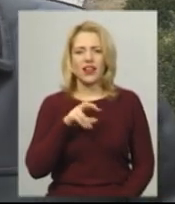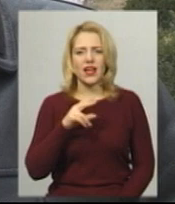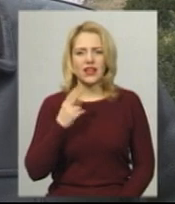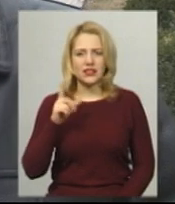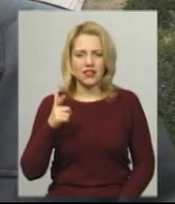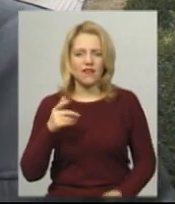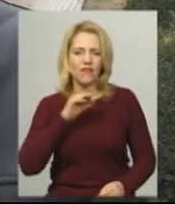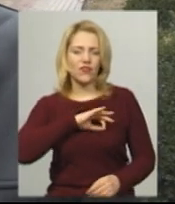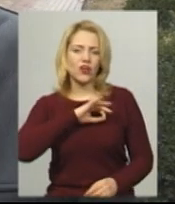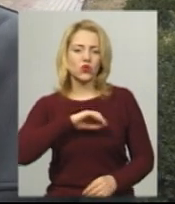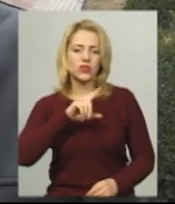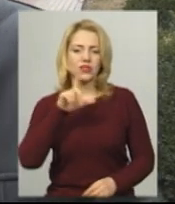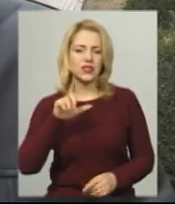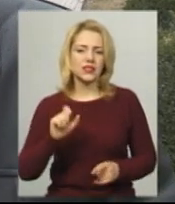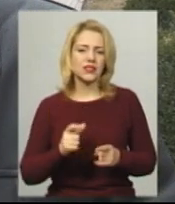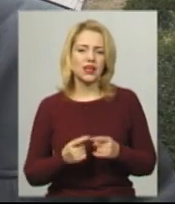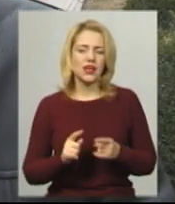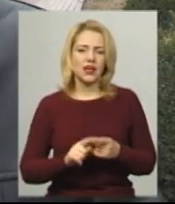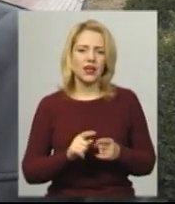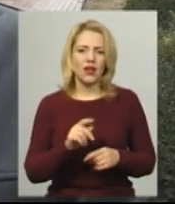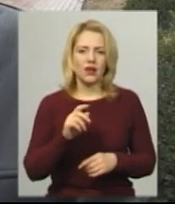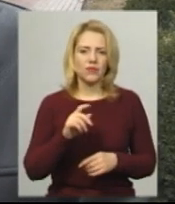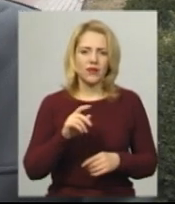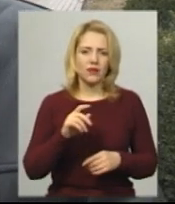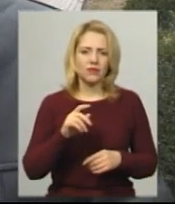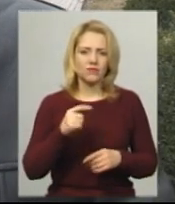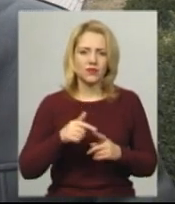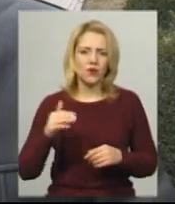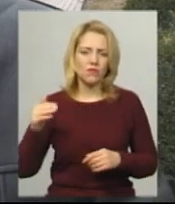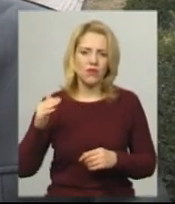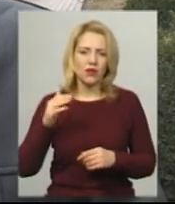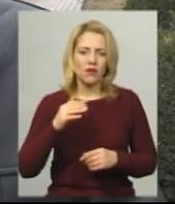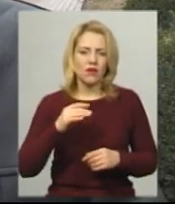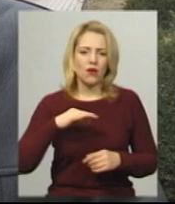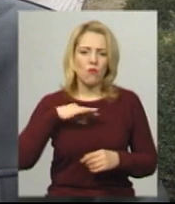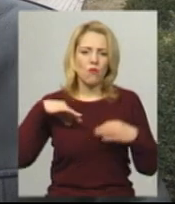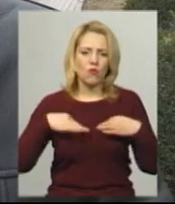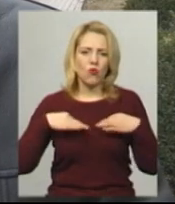з ораторії різдвяної «Буковинське Різдво». Це будуть і